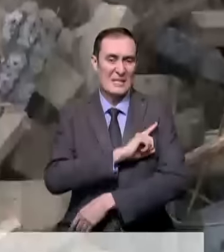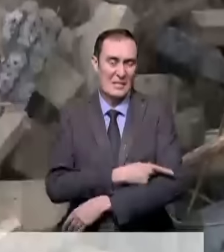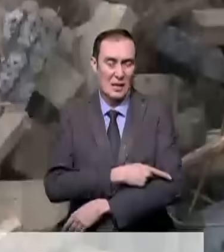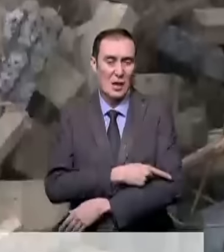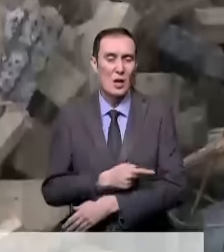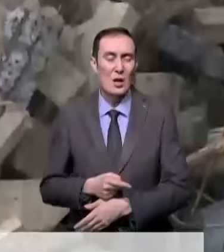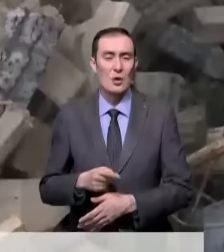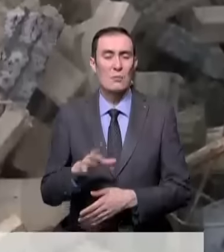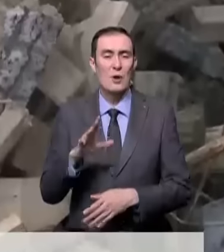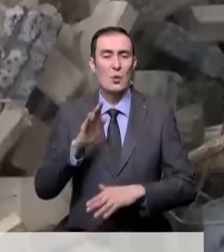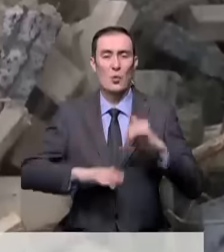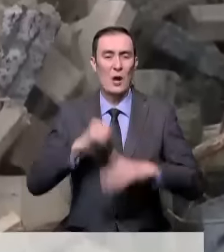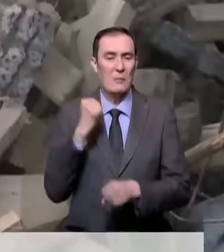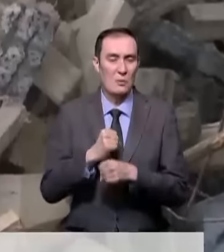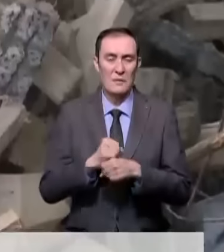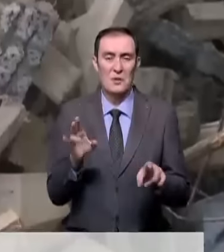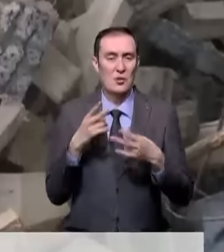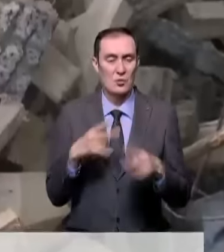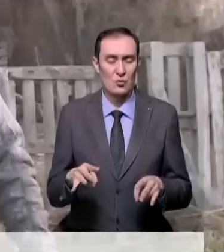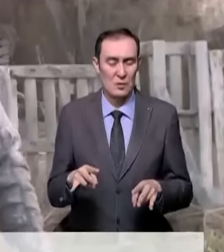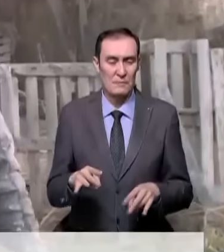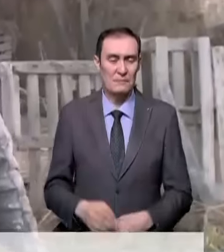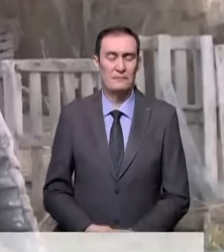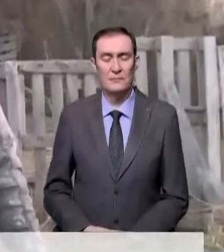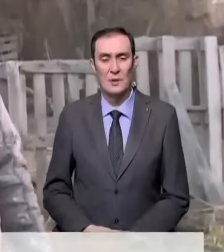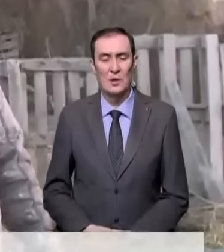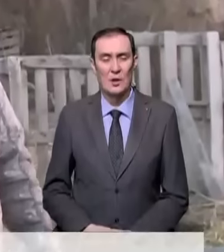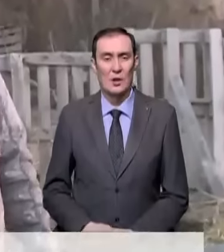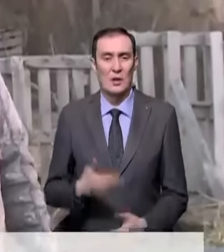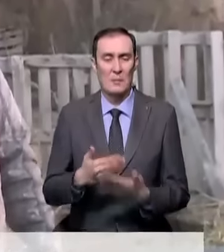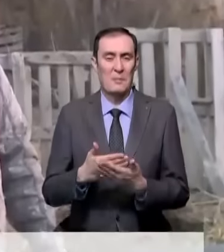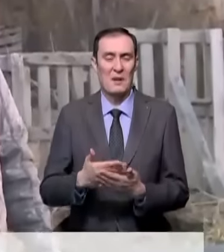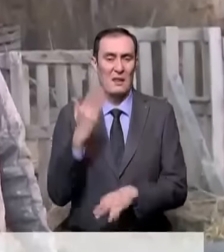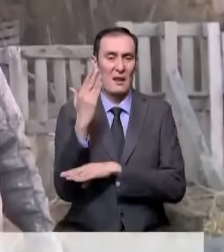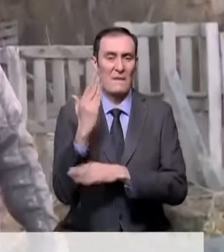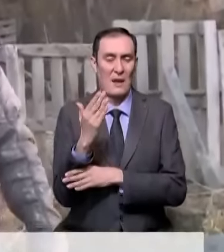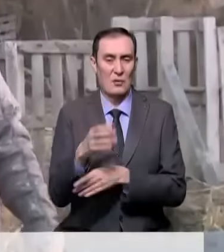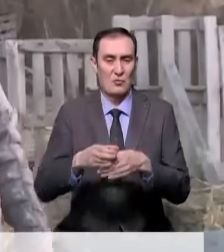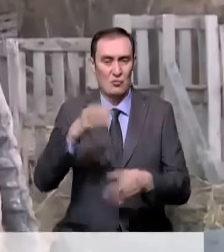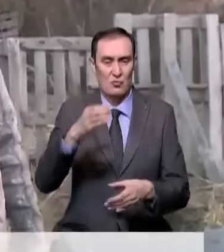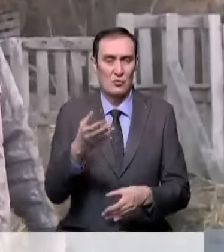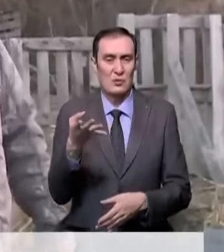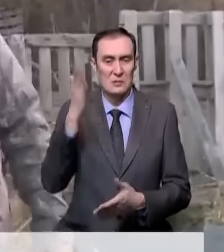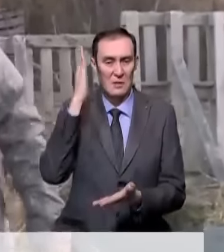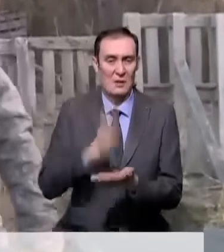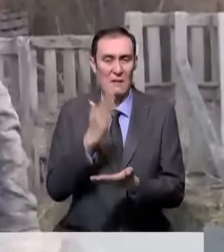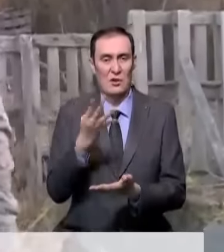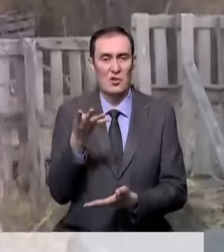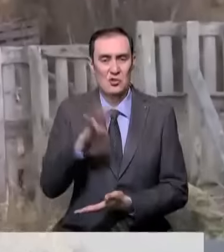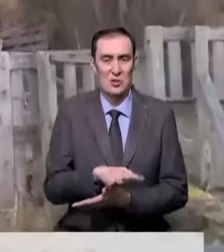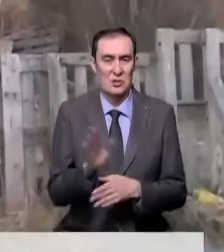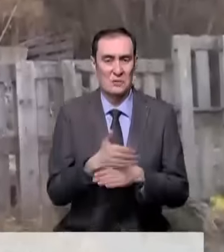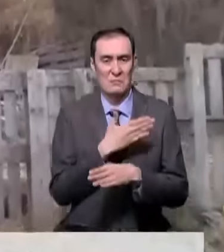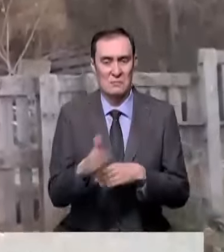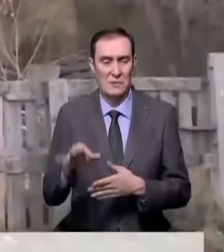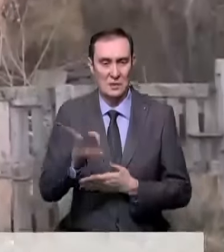убирая ручной труд из повседневной жизни сельчан. Ставишь сюда чурку, сразу колет на 4 части. Вот гидравлик,